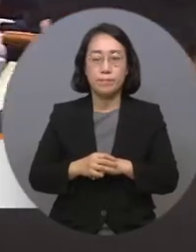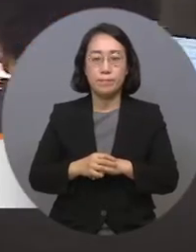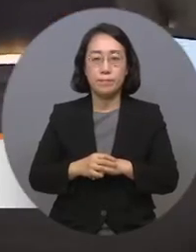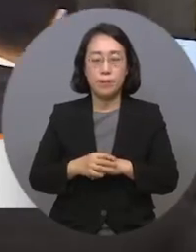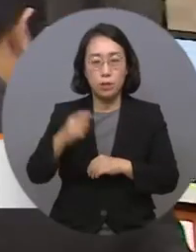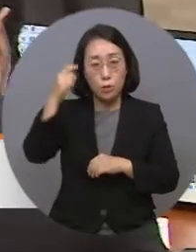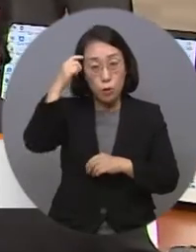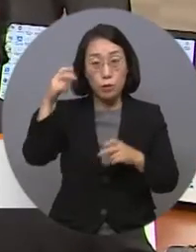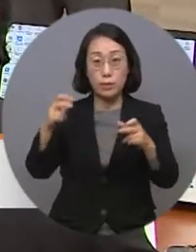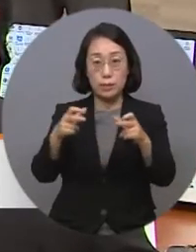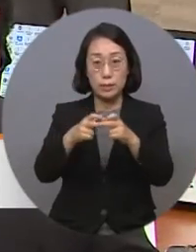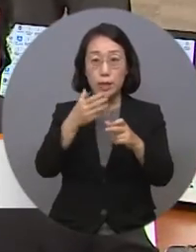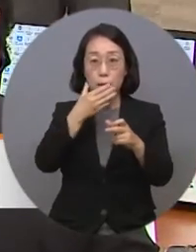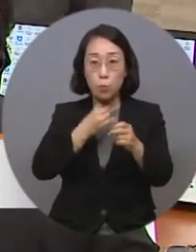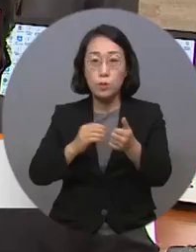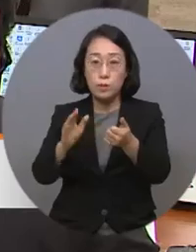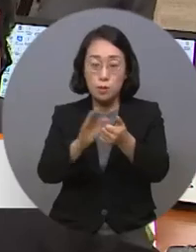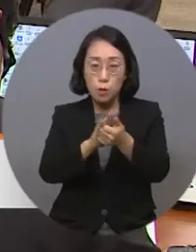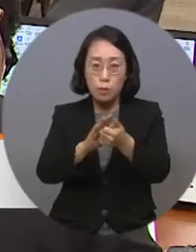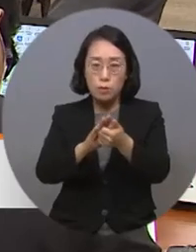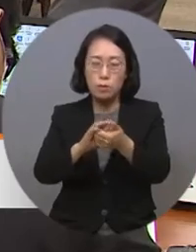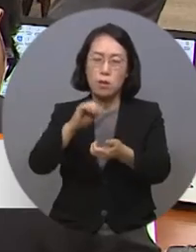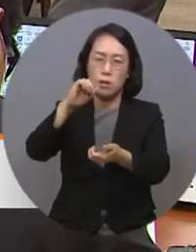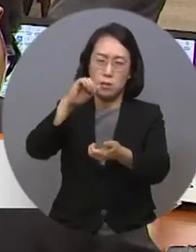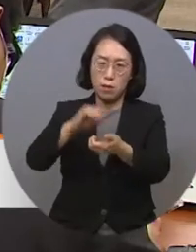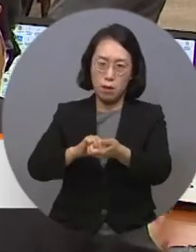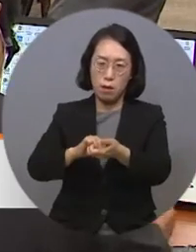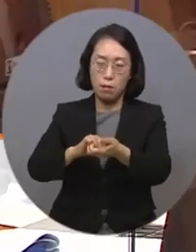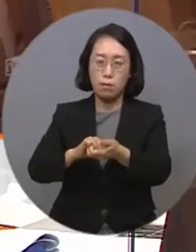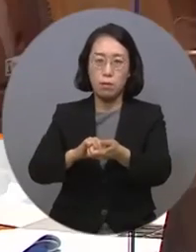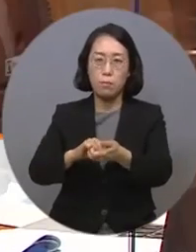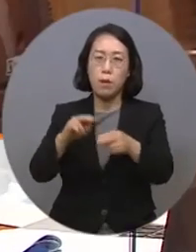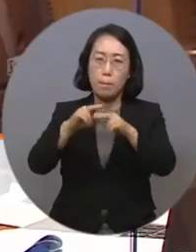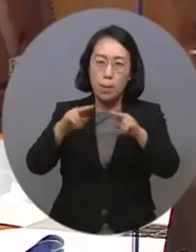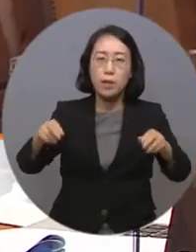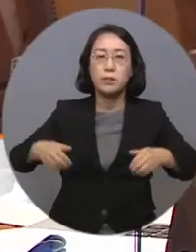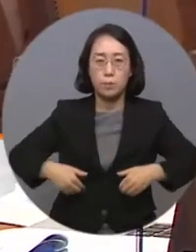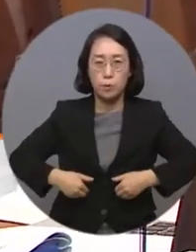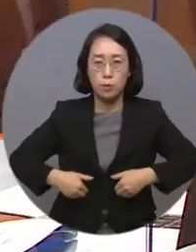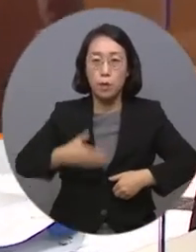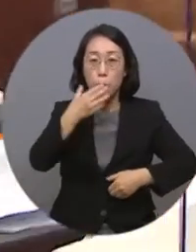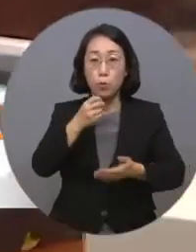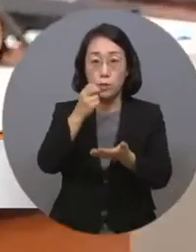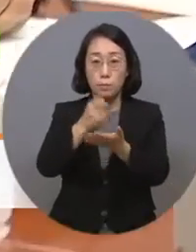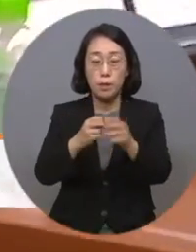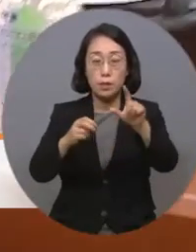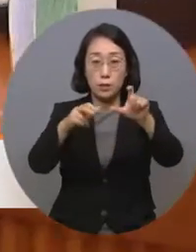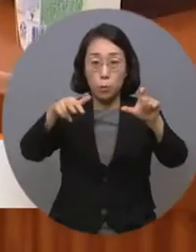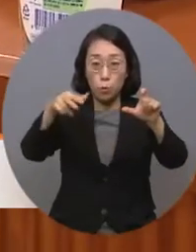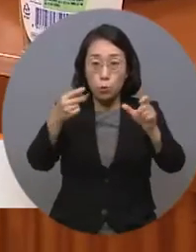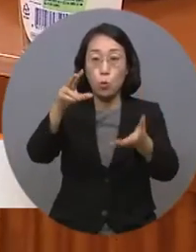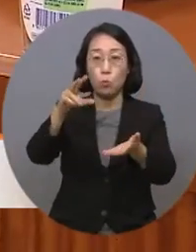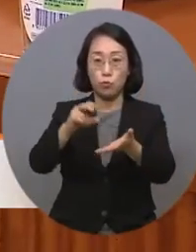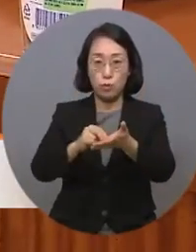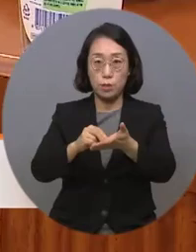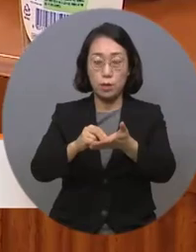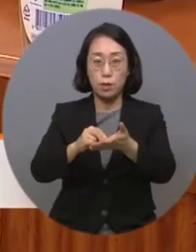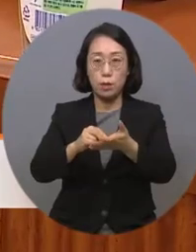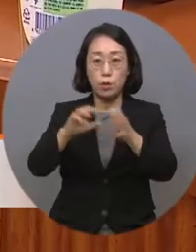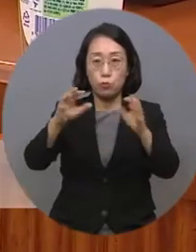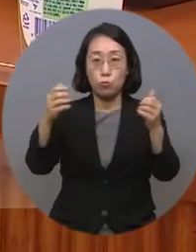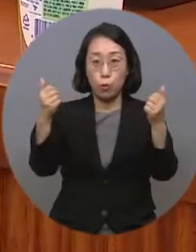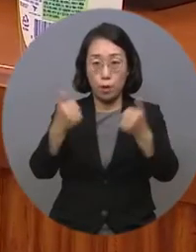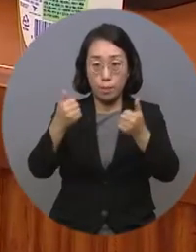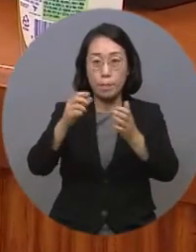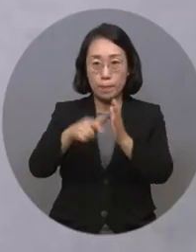정신장애인 의 복지서비스를 제안하고 있어 폐지 가 요구되고 있는 장애인 복지법 체 15절에 문제가 국정감사에서